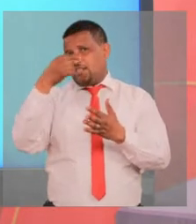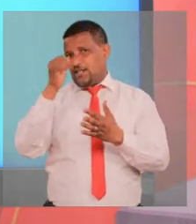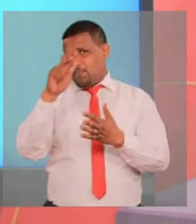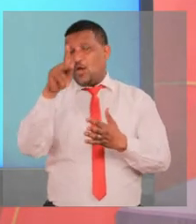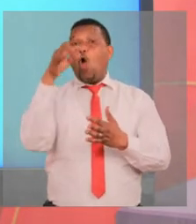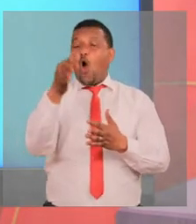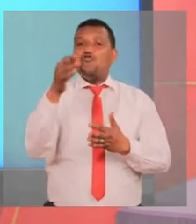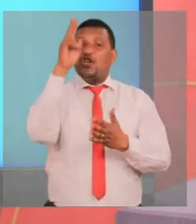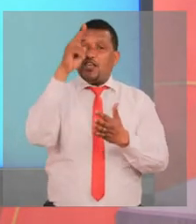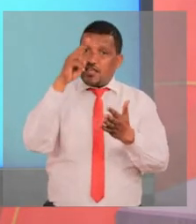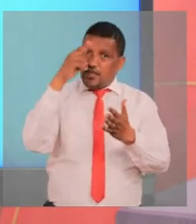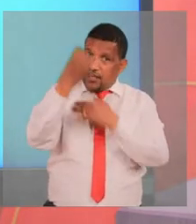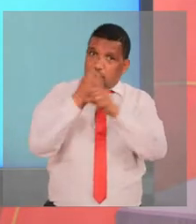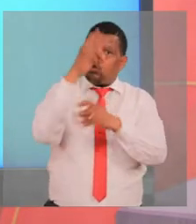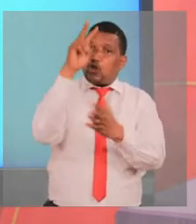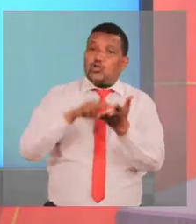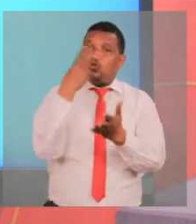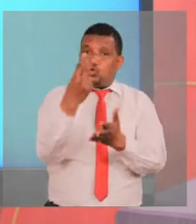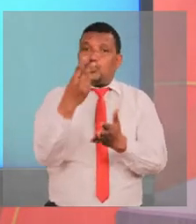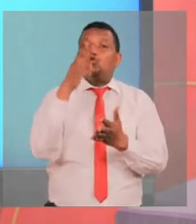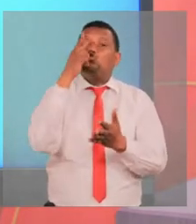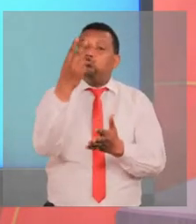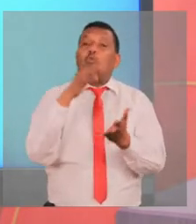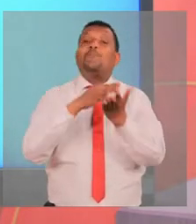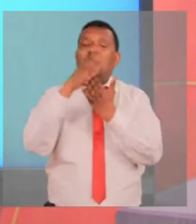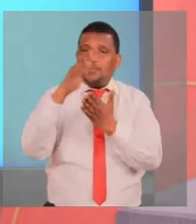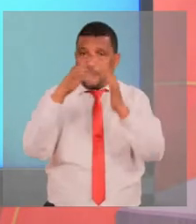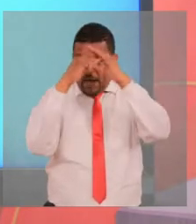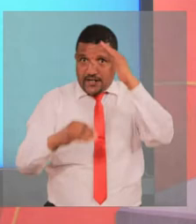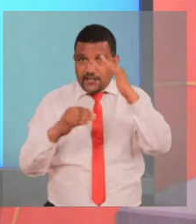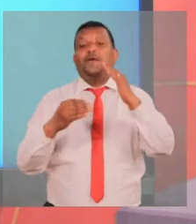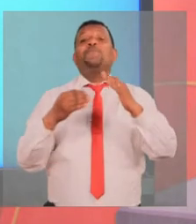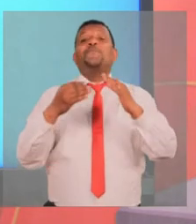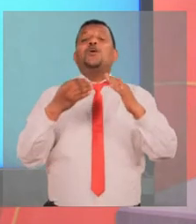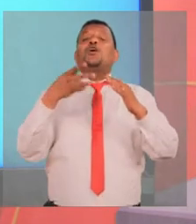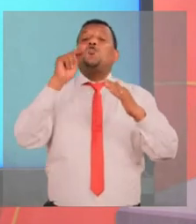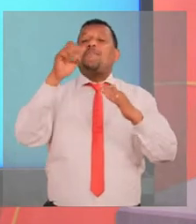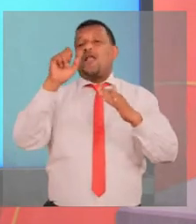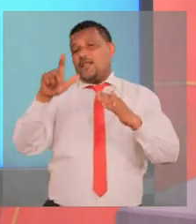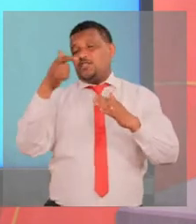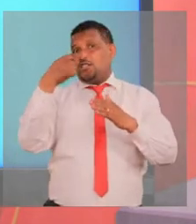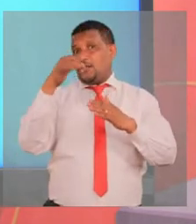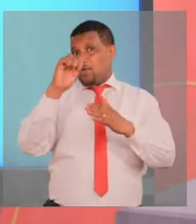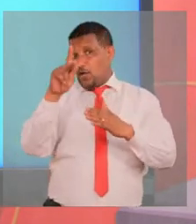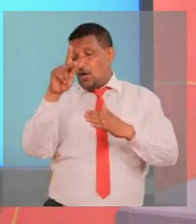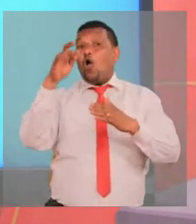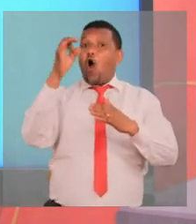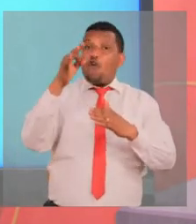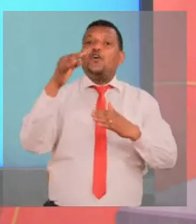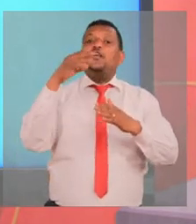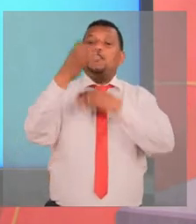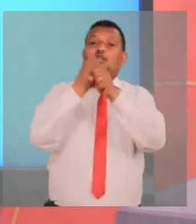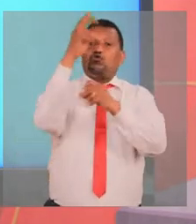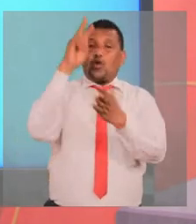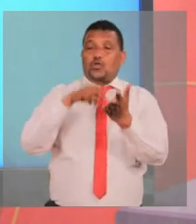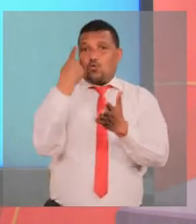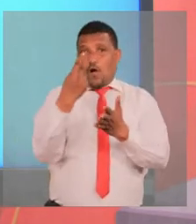सुखबीर व - जरूर 108 नंबर